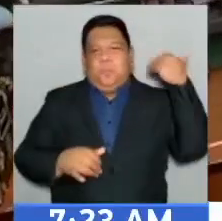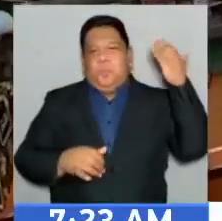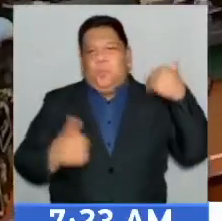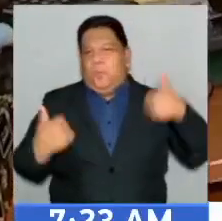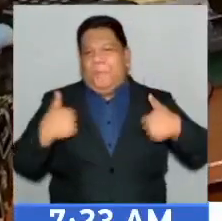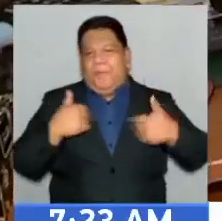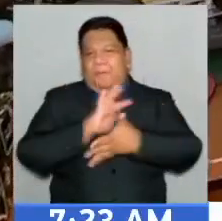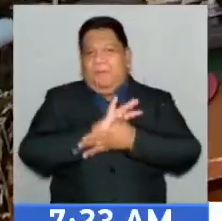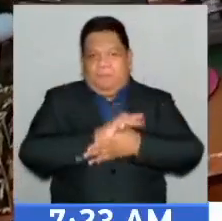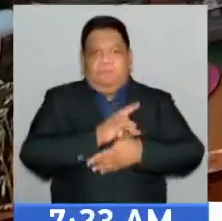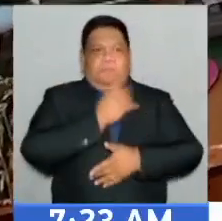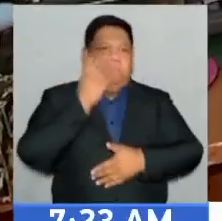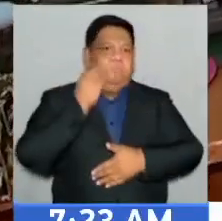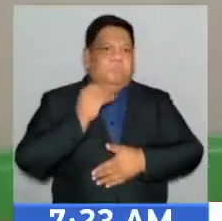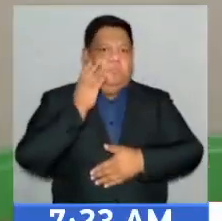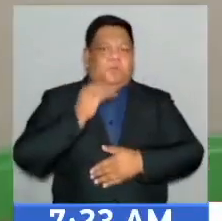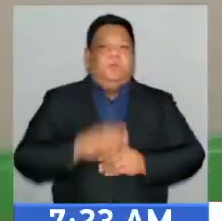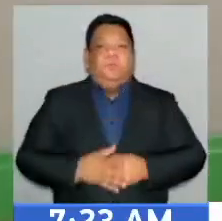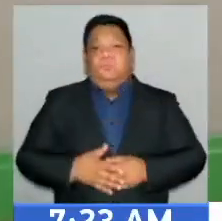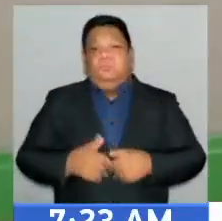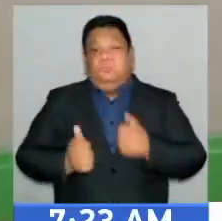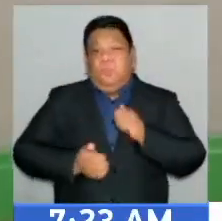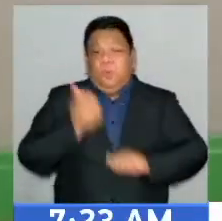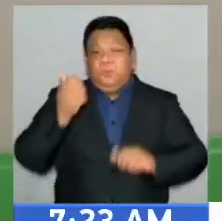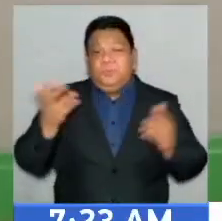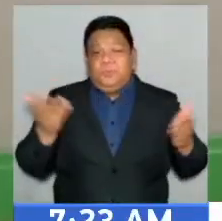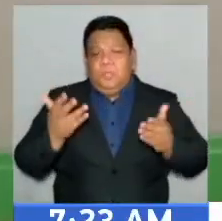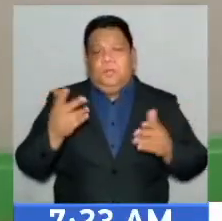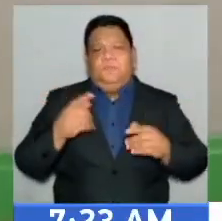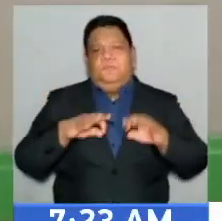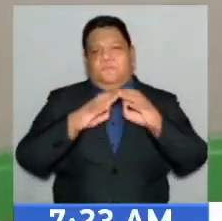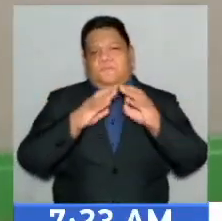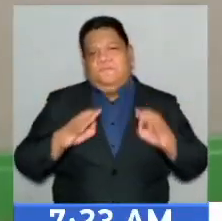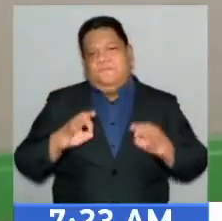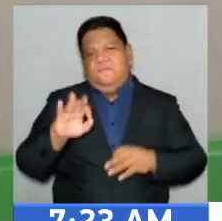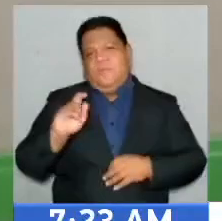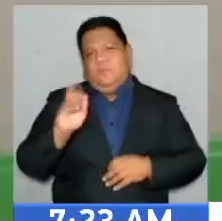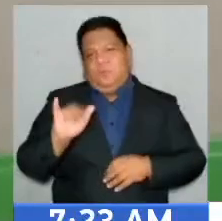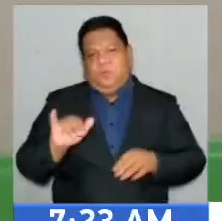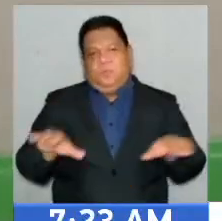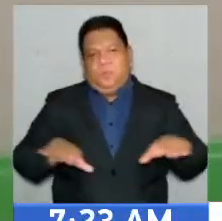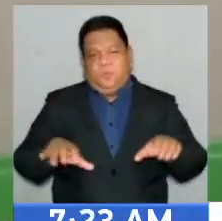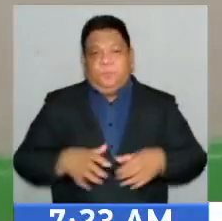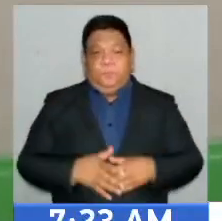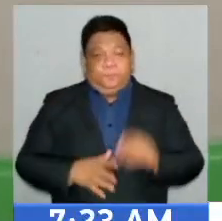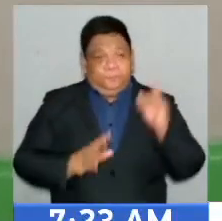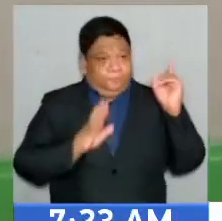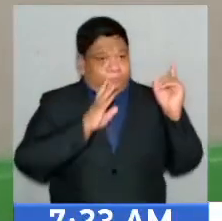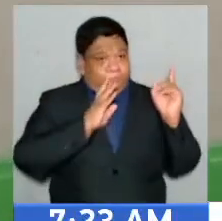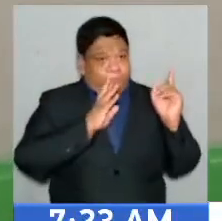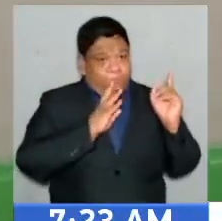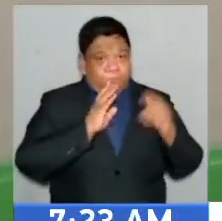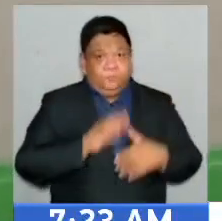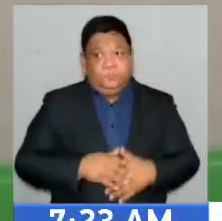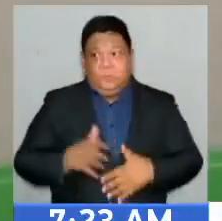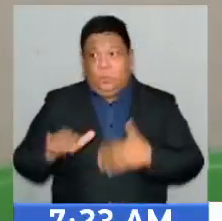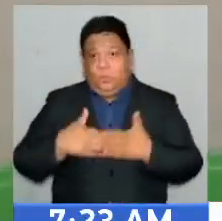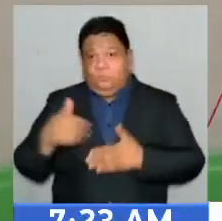ay sa production o mga pabrika. Yung mga clients natin is now, they're requesting for more